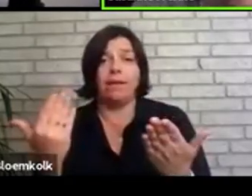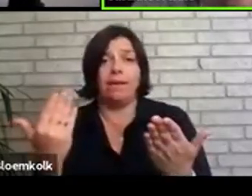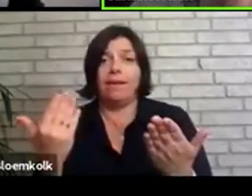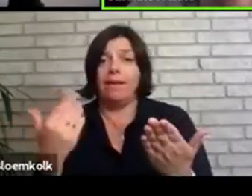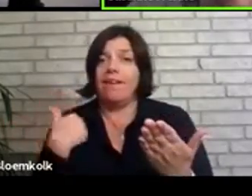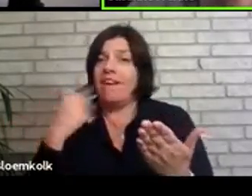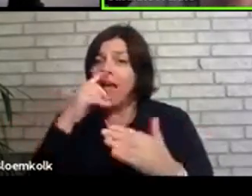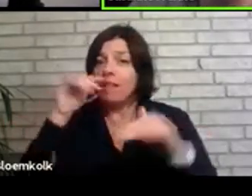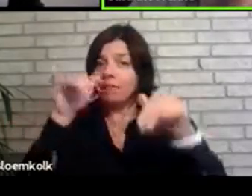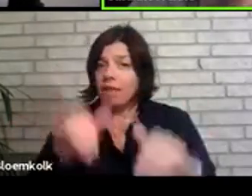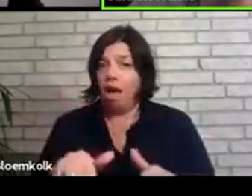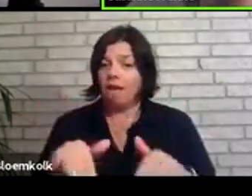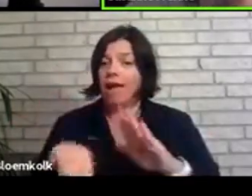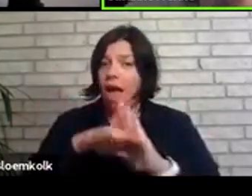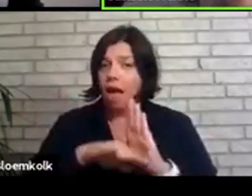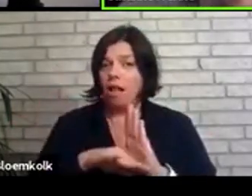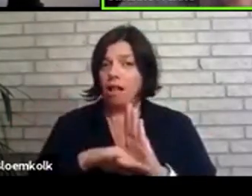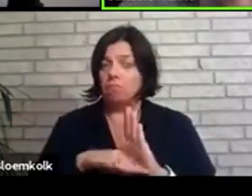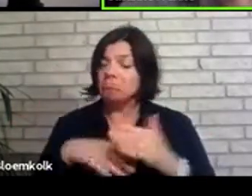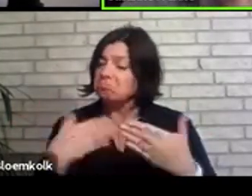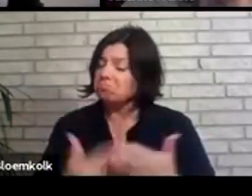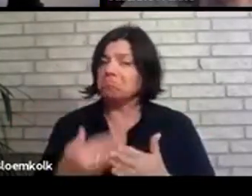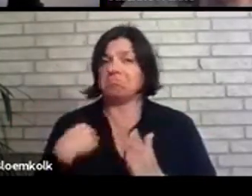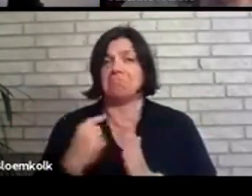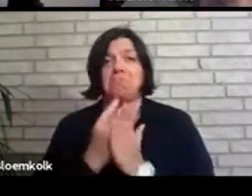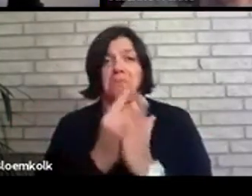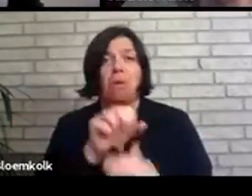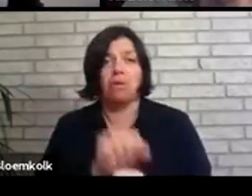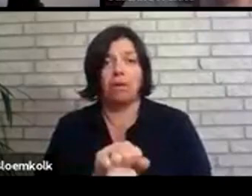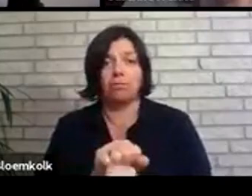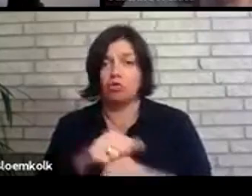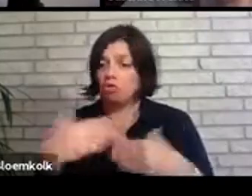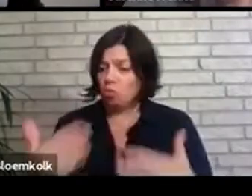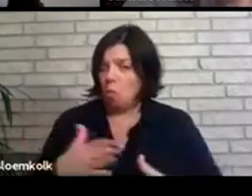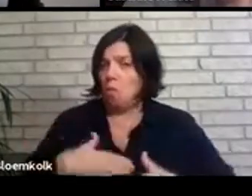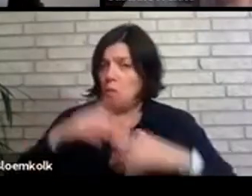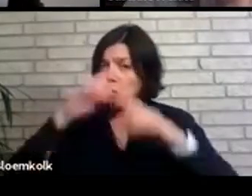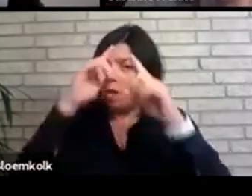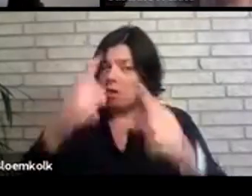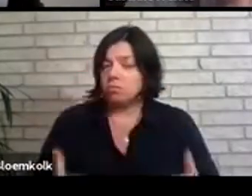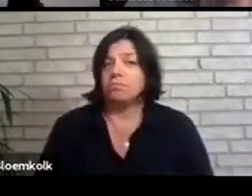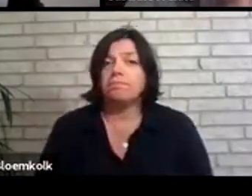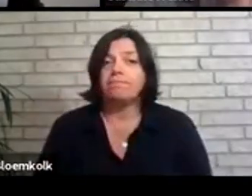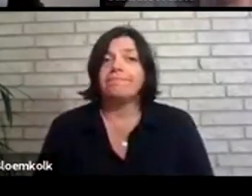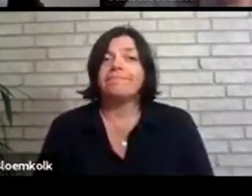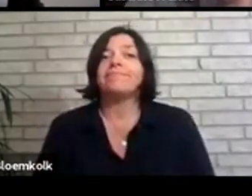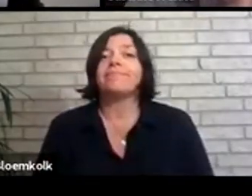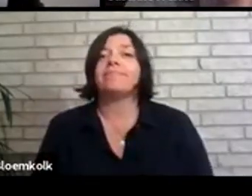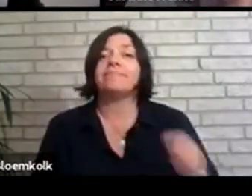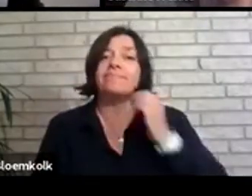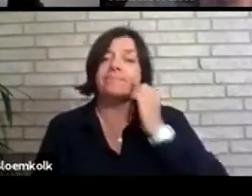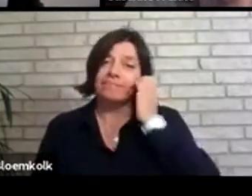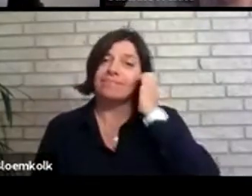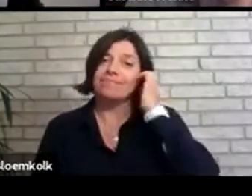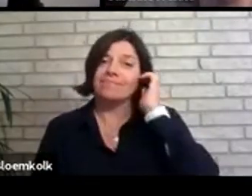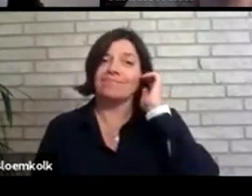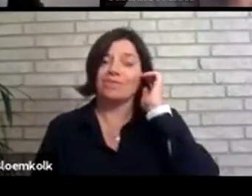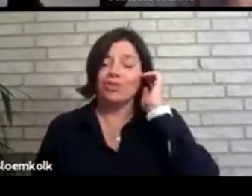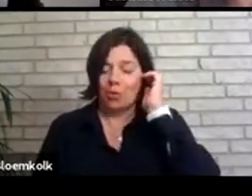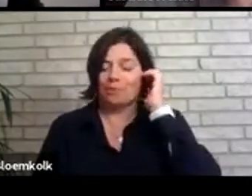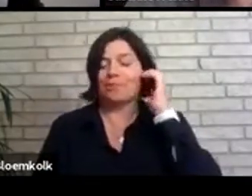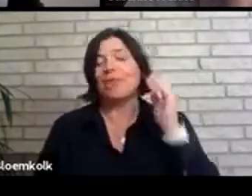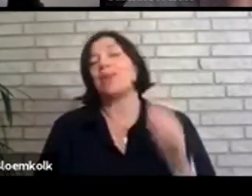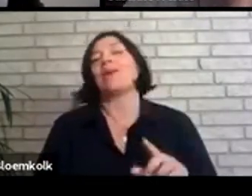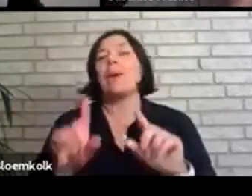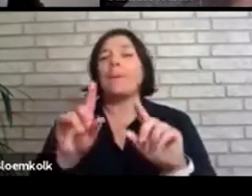kann. Ich stehe drauf. Dann ist das jetzt die Stelle und der Moment, wo ich mich bei euch, bei Susanne,